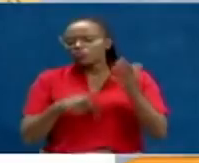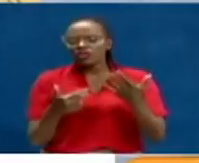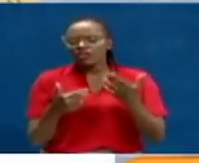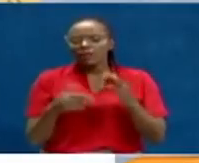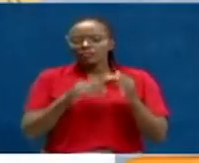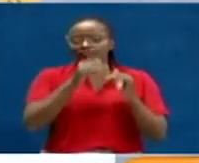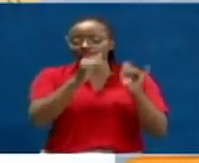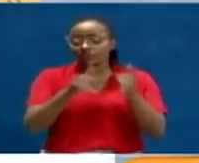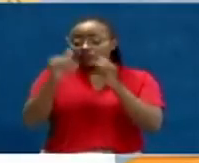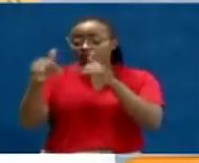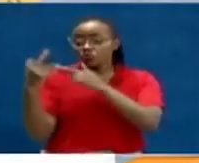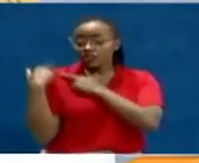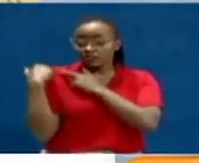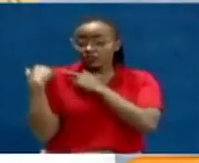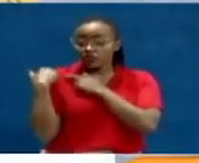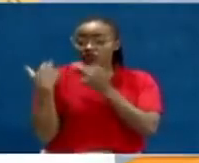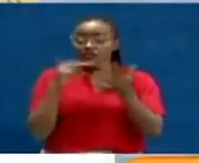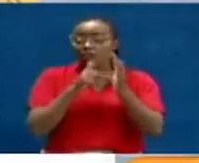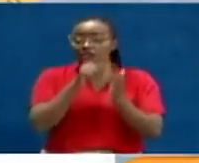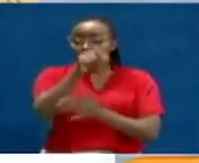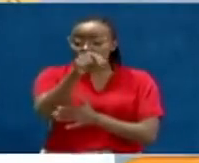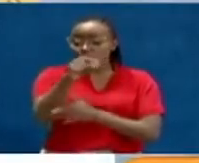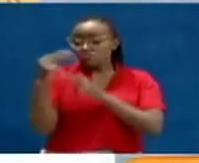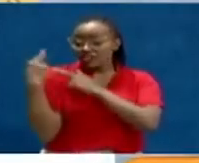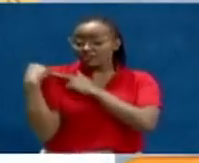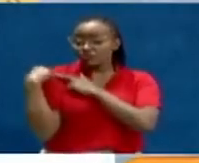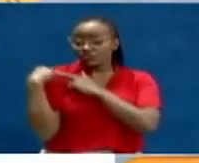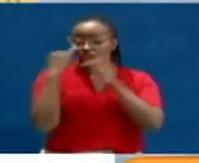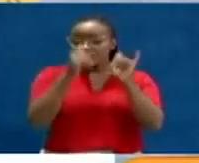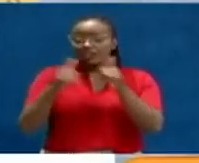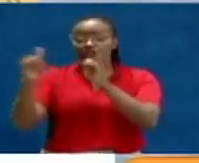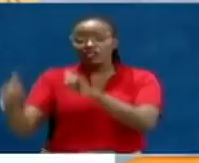personal responsibility. Hiyo ndio kuchukua jukumu lako